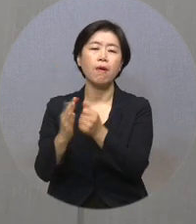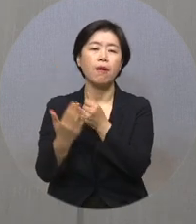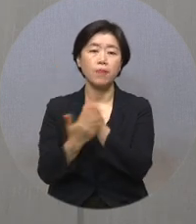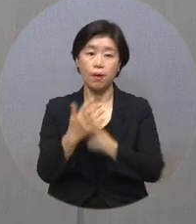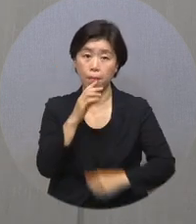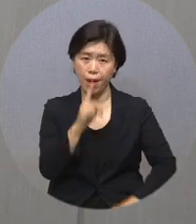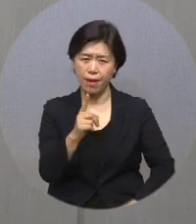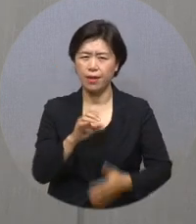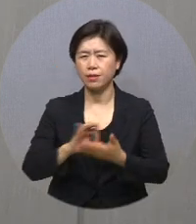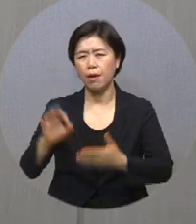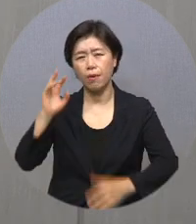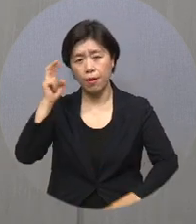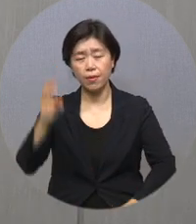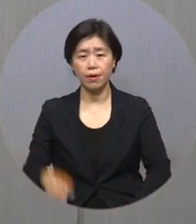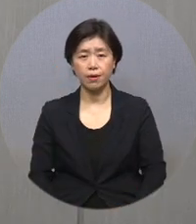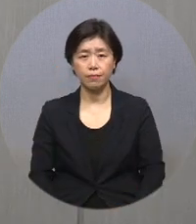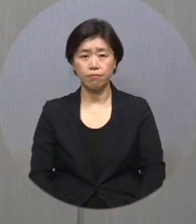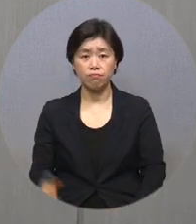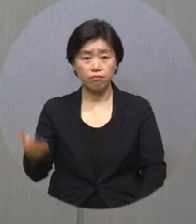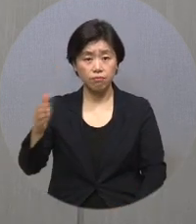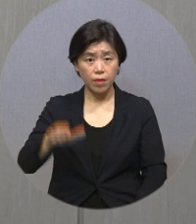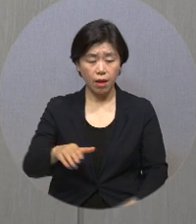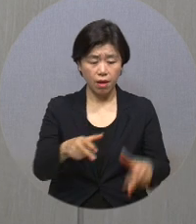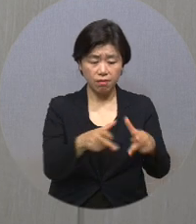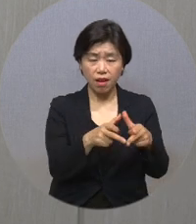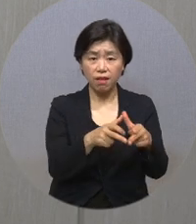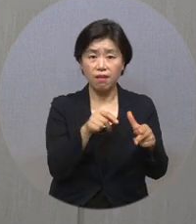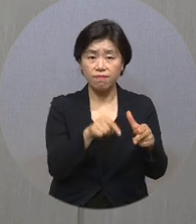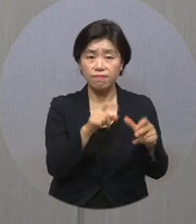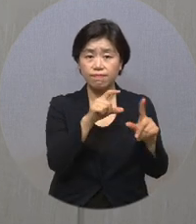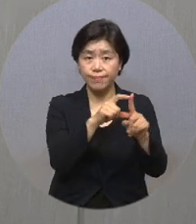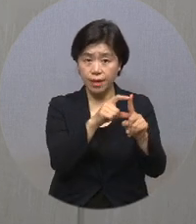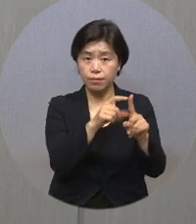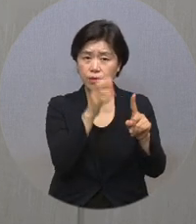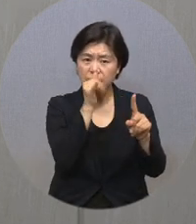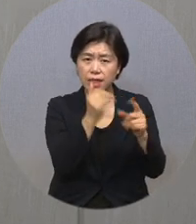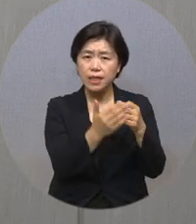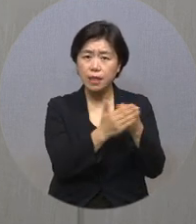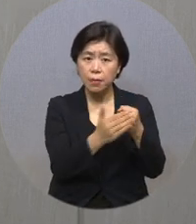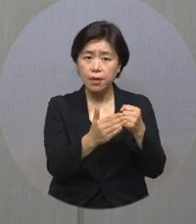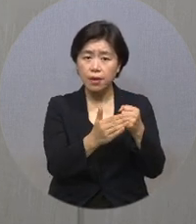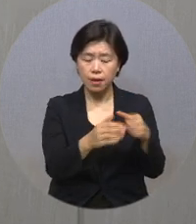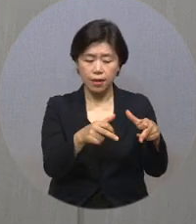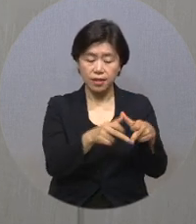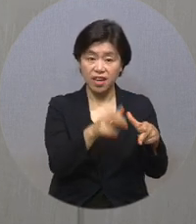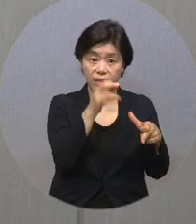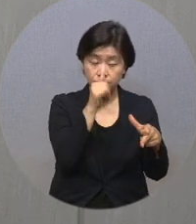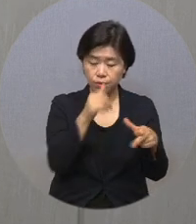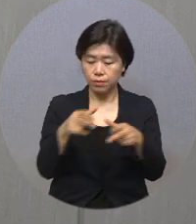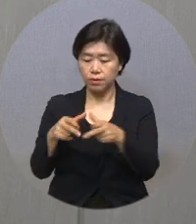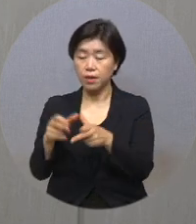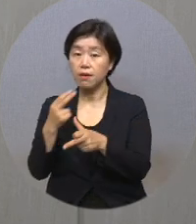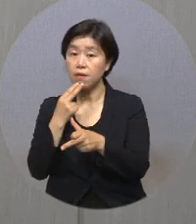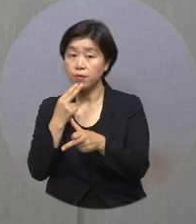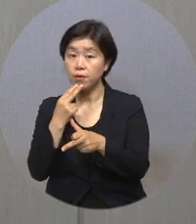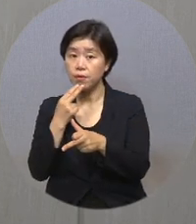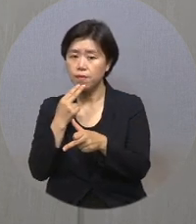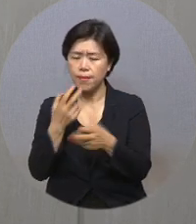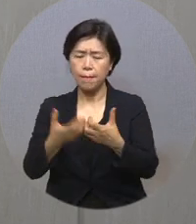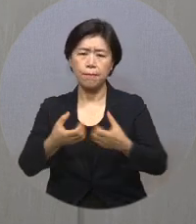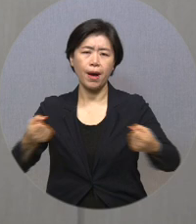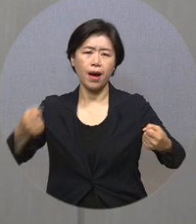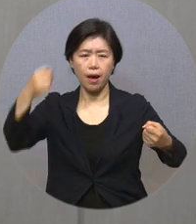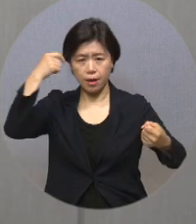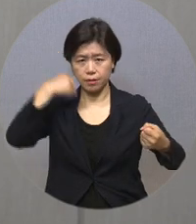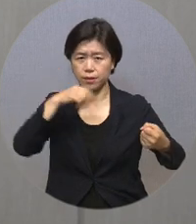협체인데 이 단어 때문에 이거는 따로 놀고 이거는 따로